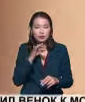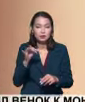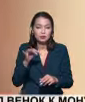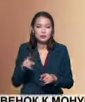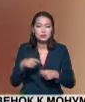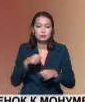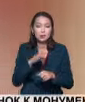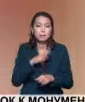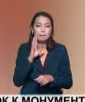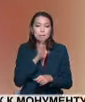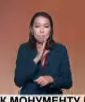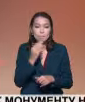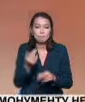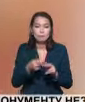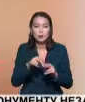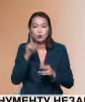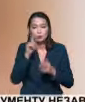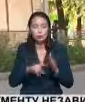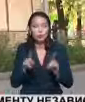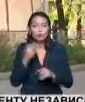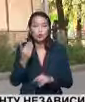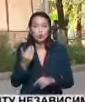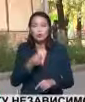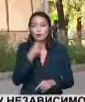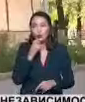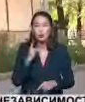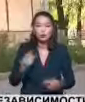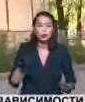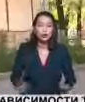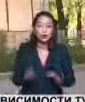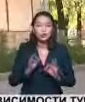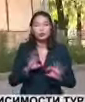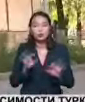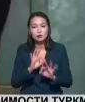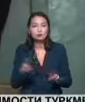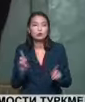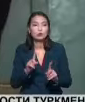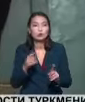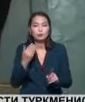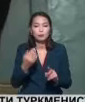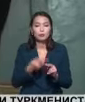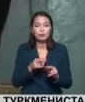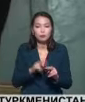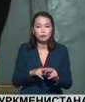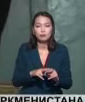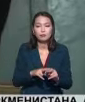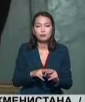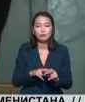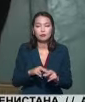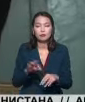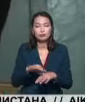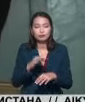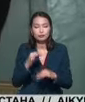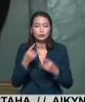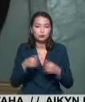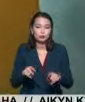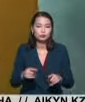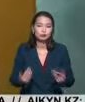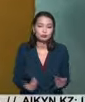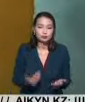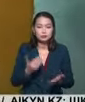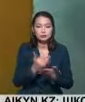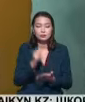же женщина уверена, что ее взрослый ребенок жив, рассказывает другим жильцам подъезда, что женился и переехал. К слову, собирательством